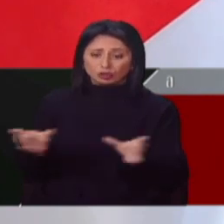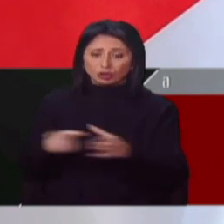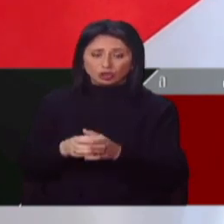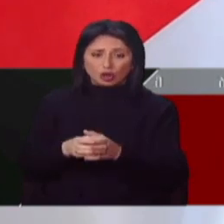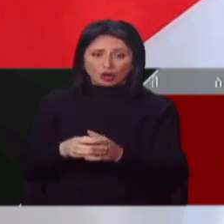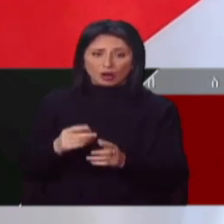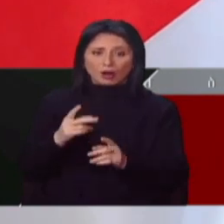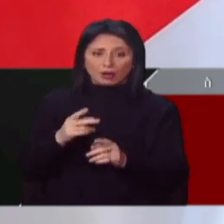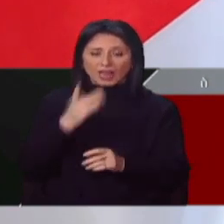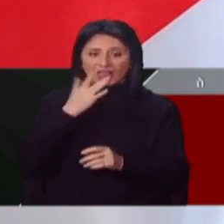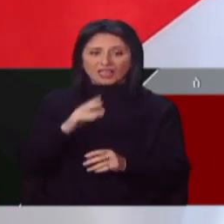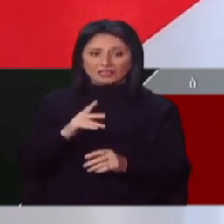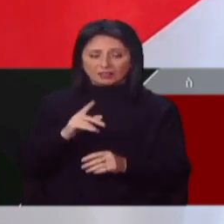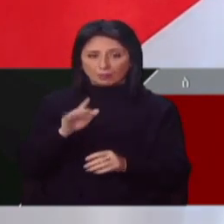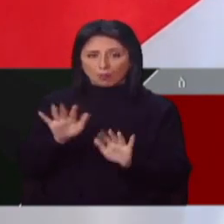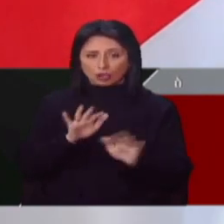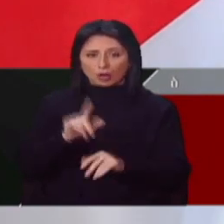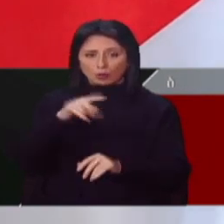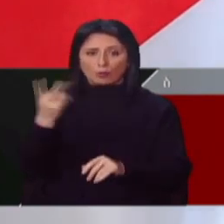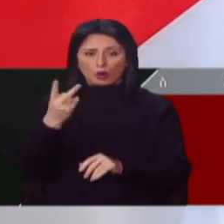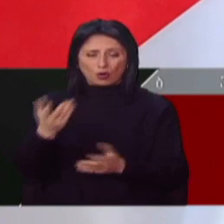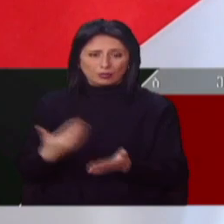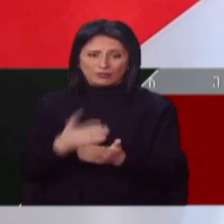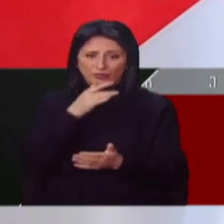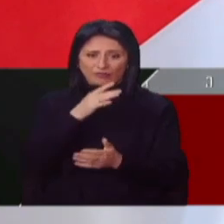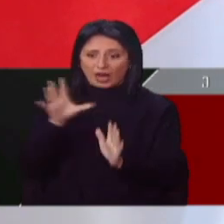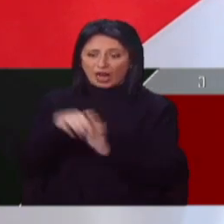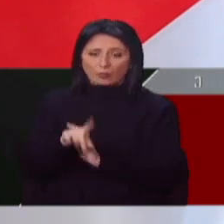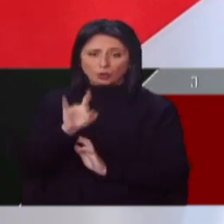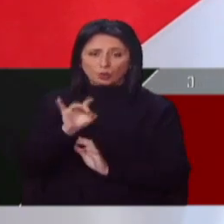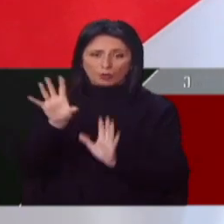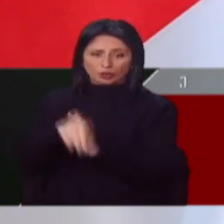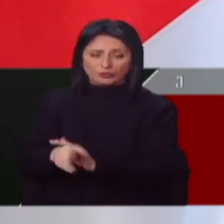ორის ჩამოყალიბების პროცესი, რომელშიც ჩართულია ქალბატონი სალომე ზურაბიშვილიც.